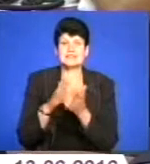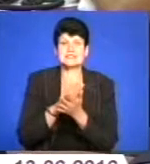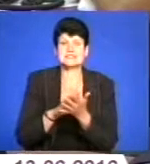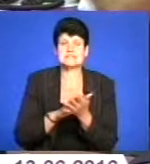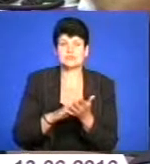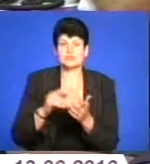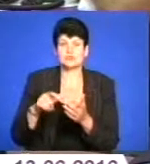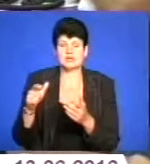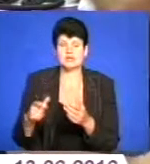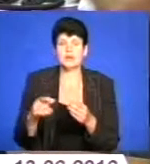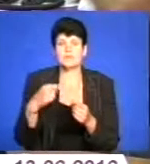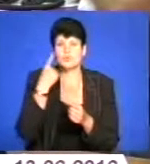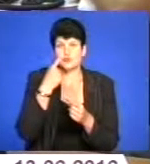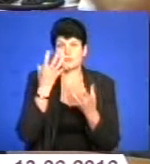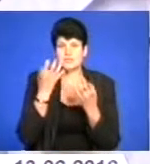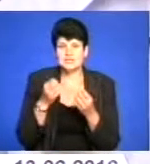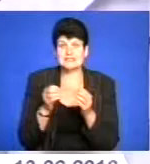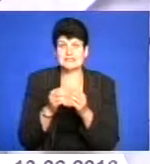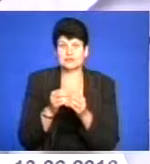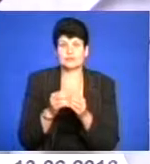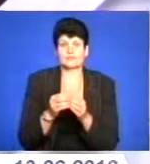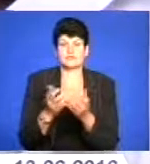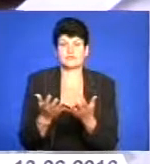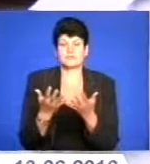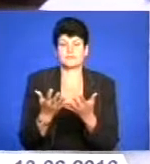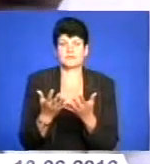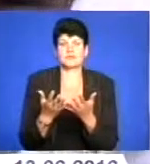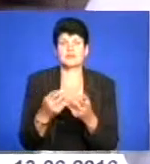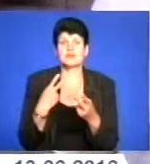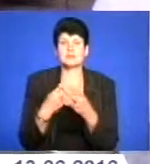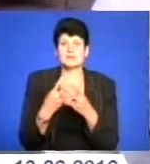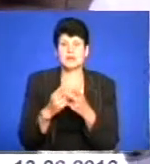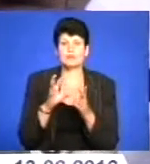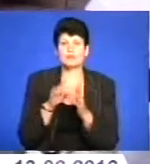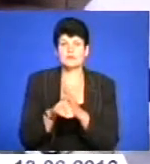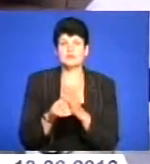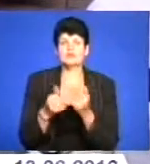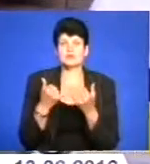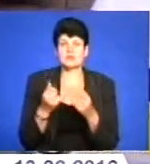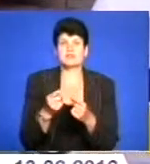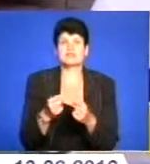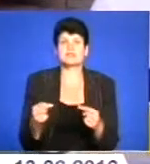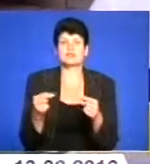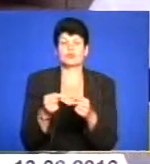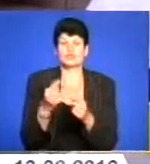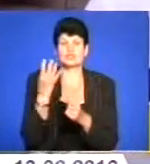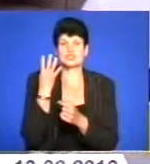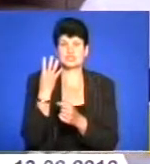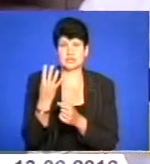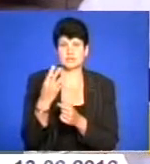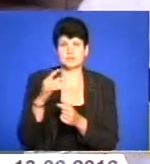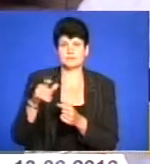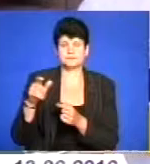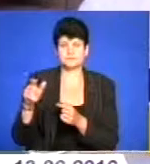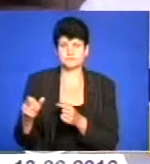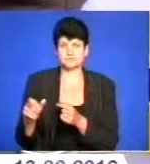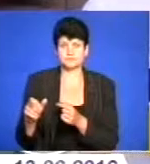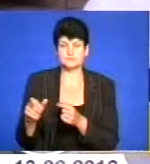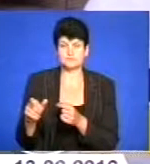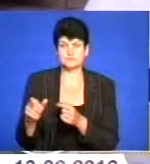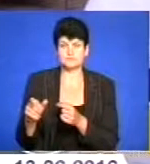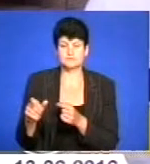відносин з жодною автомобільною компанією. Перша заява від обдуреного клієнта надійшла у поліцію наприкінці травня 2015 року.